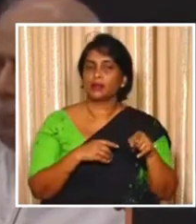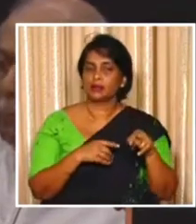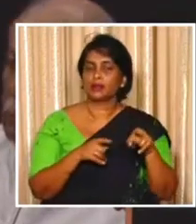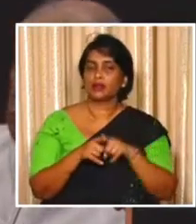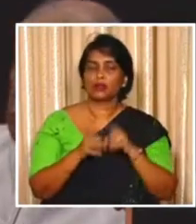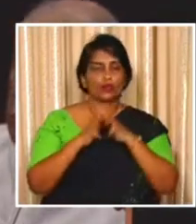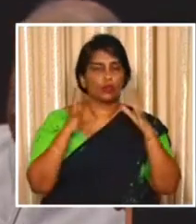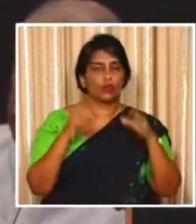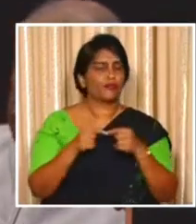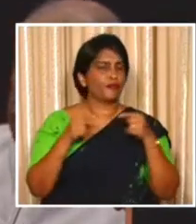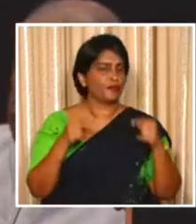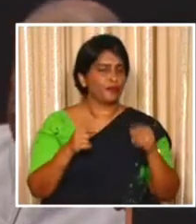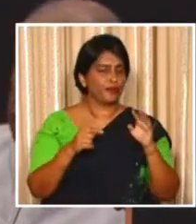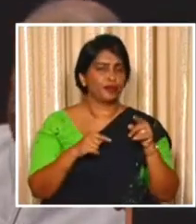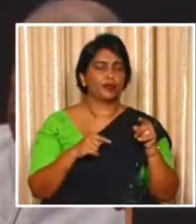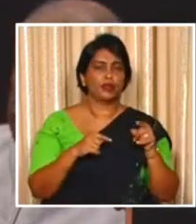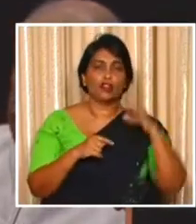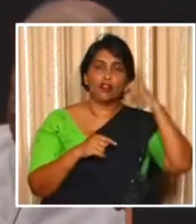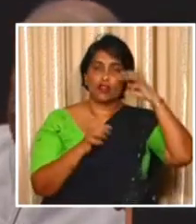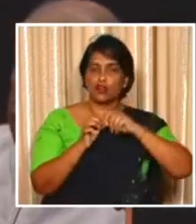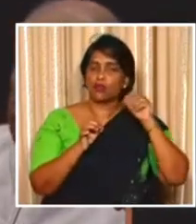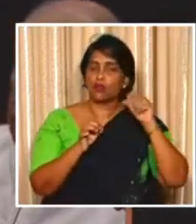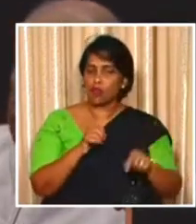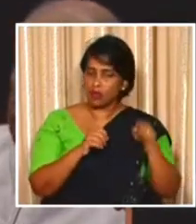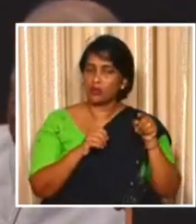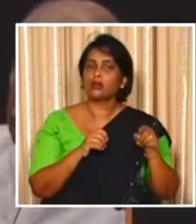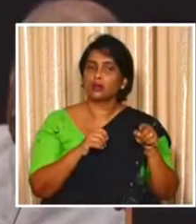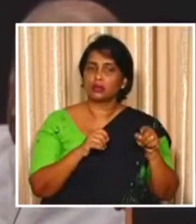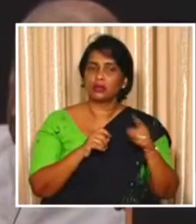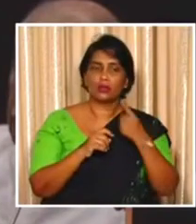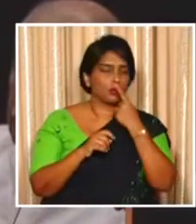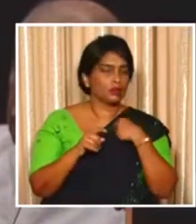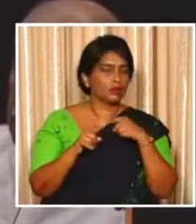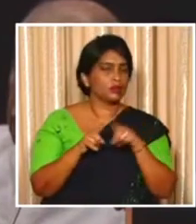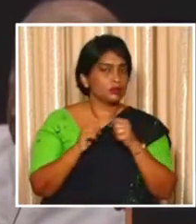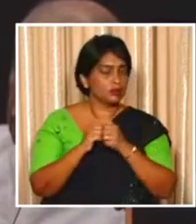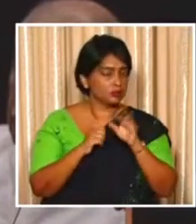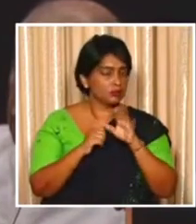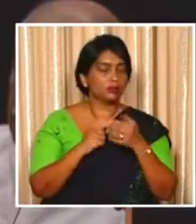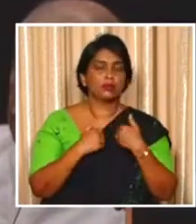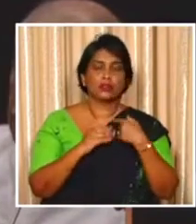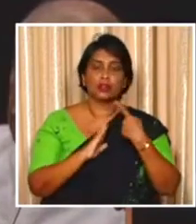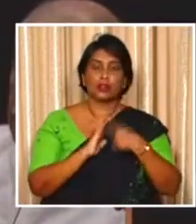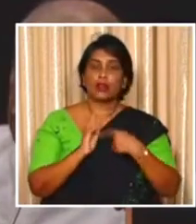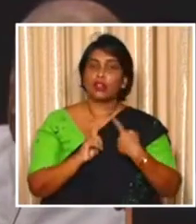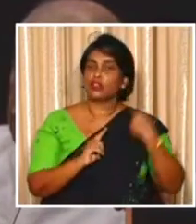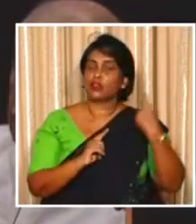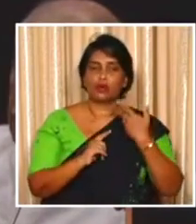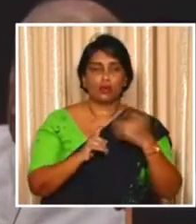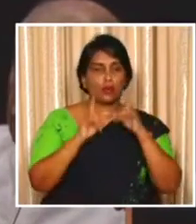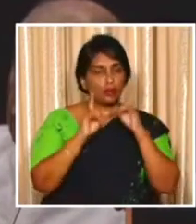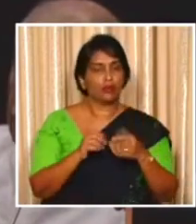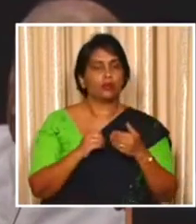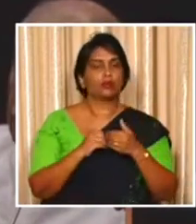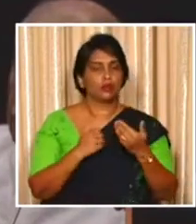මේකට විශාල විරුද්ධත්වයක් තිබුණා විදුලි බල මණ්ඩලයේ ඉතින් මේ මේ කියන විදිහට යනවනම් අපේ රට දියුණු කරන්න අපි මේ තත්ත්වයේ